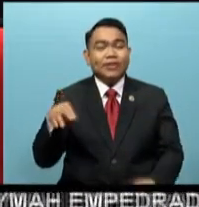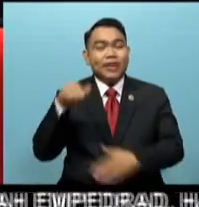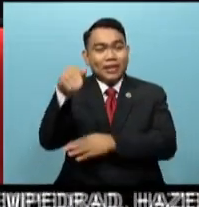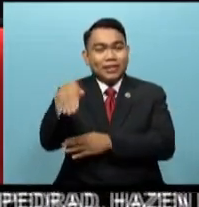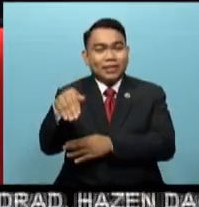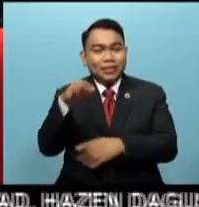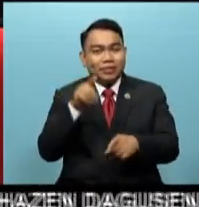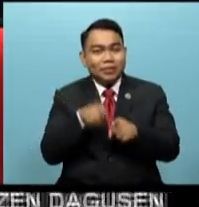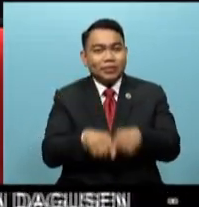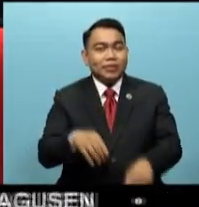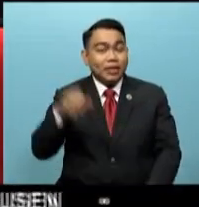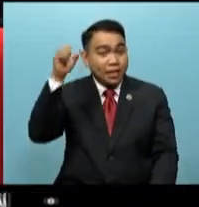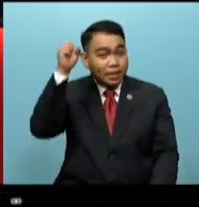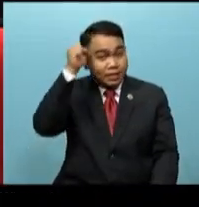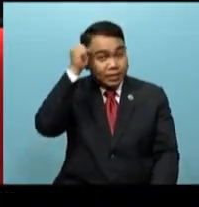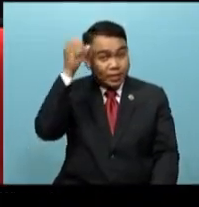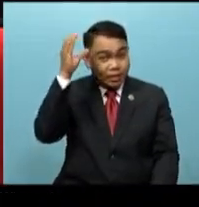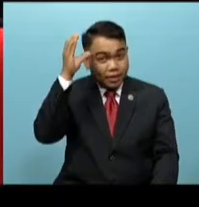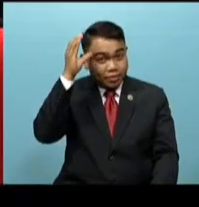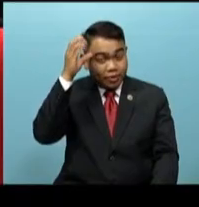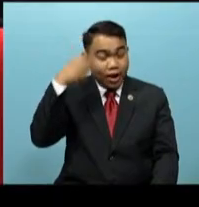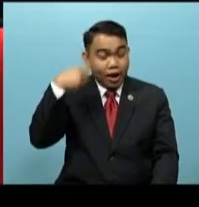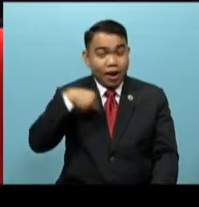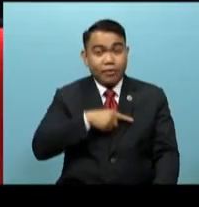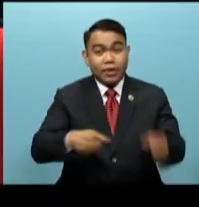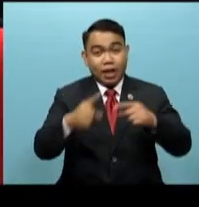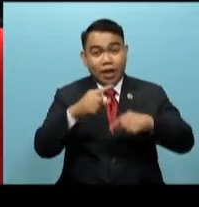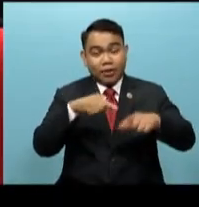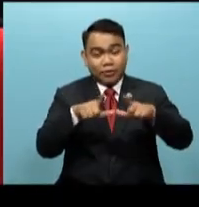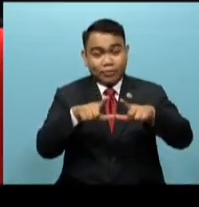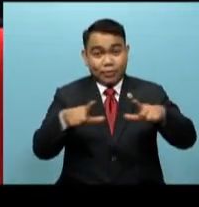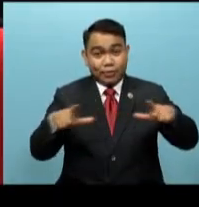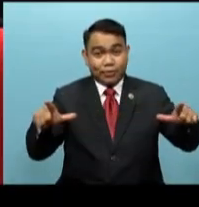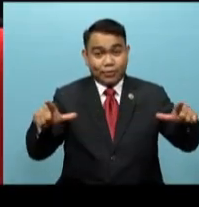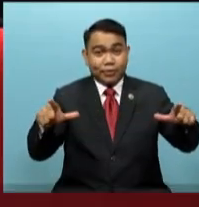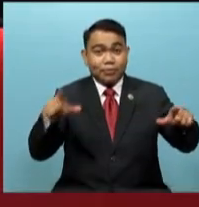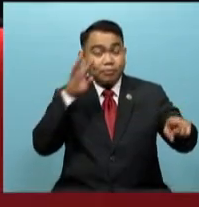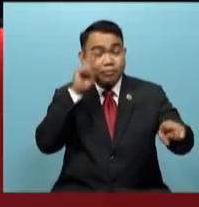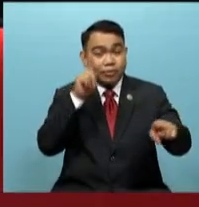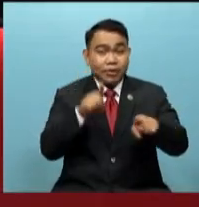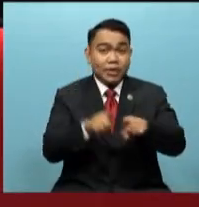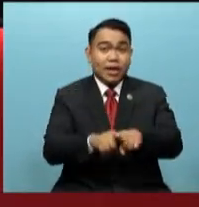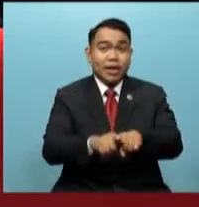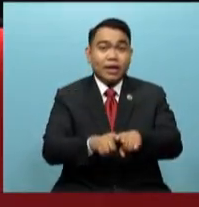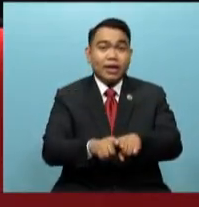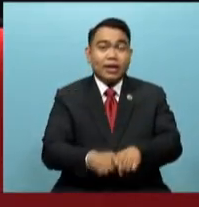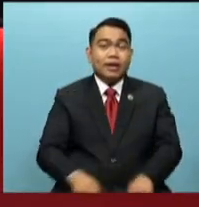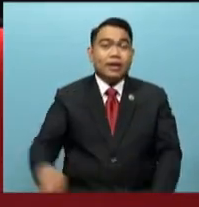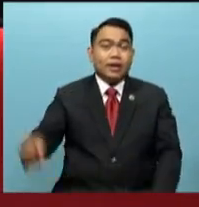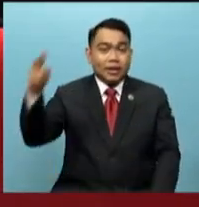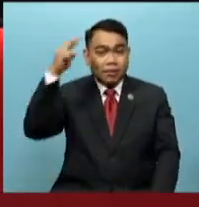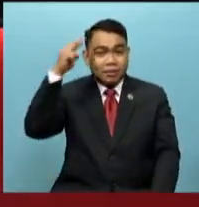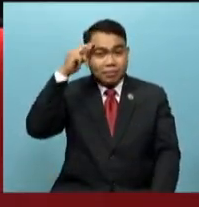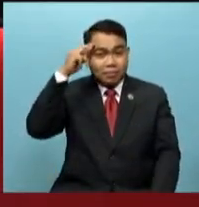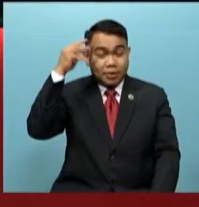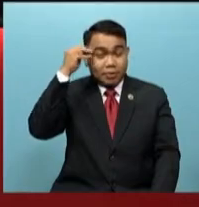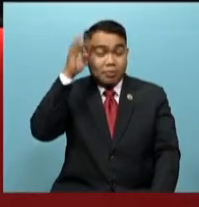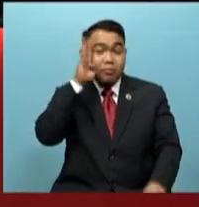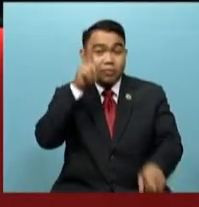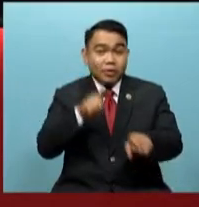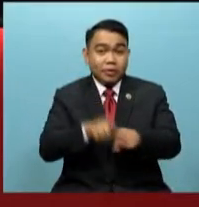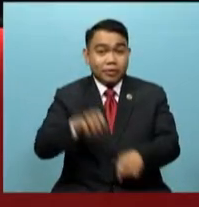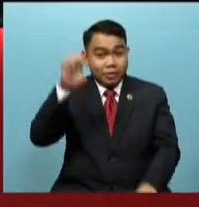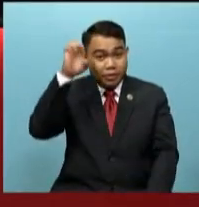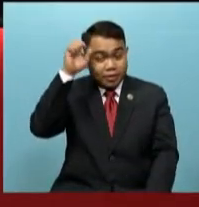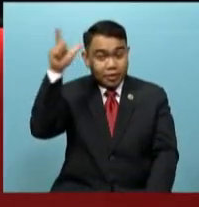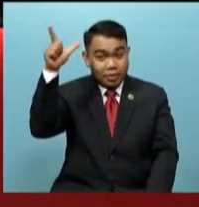ni kapatid na Sean Campbell, ng mga nakasama naming sign language interpreter na sina kapatid na Raymar Malala at kapatid na